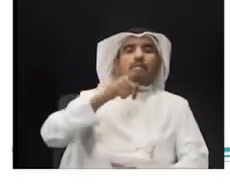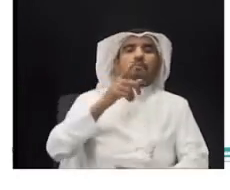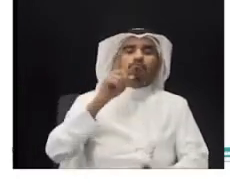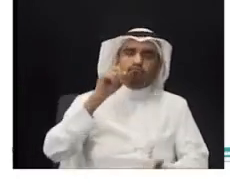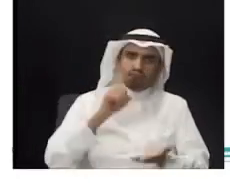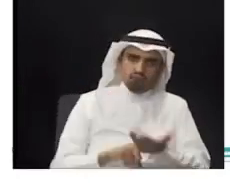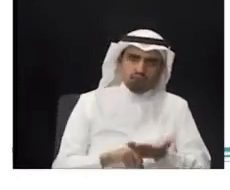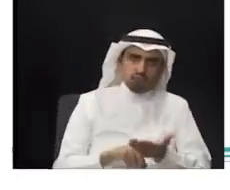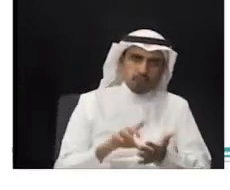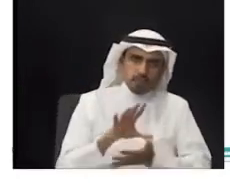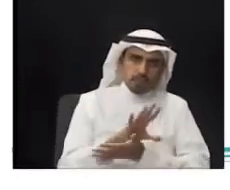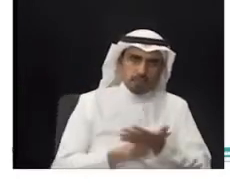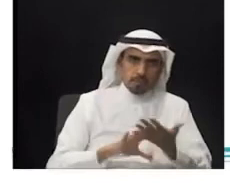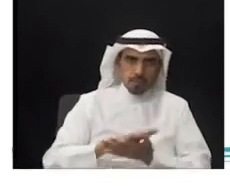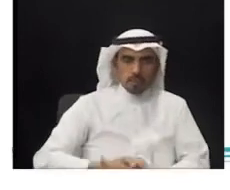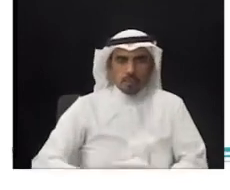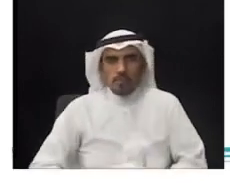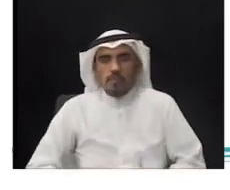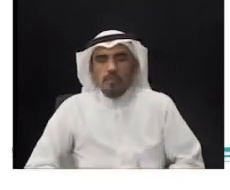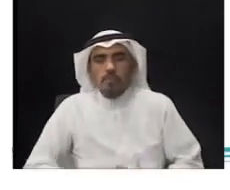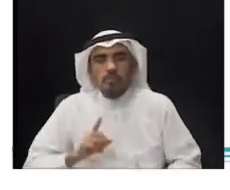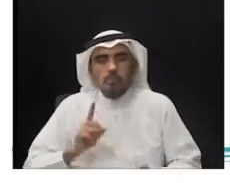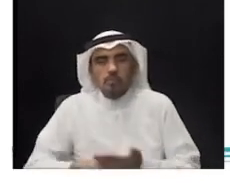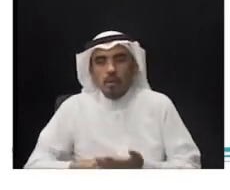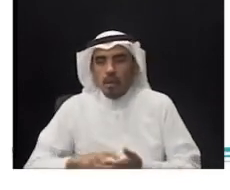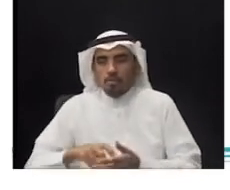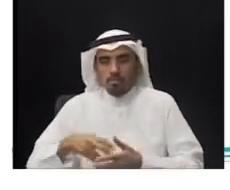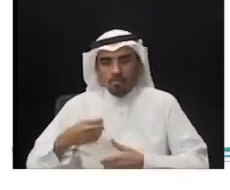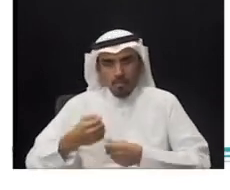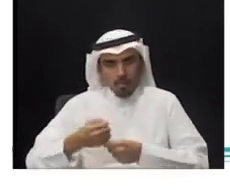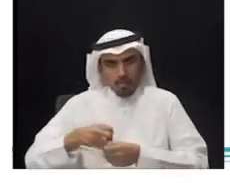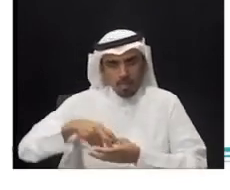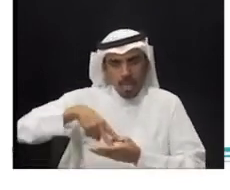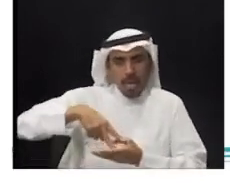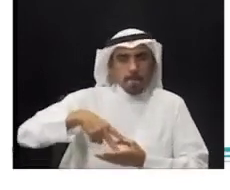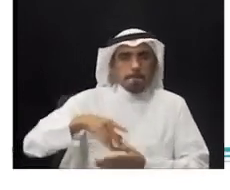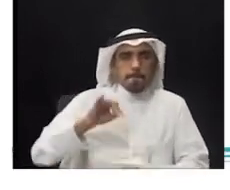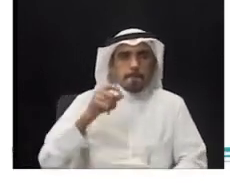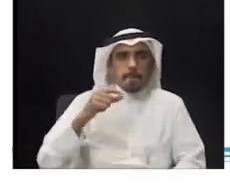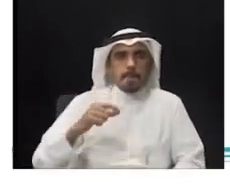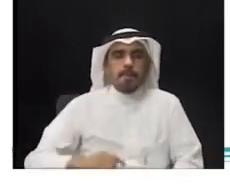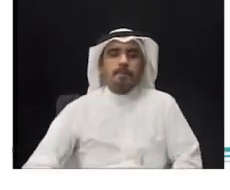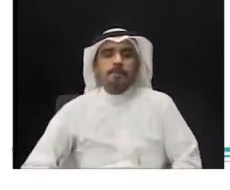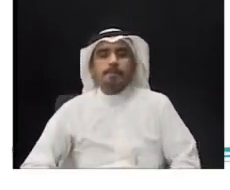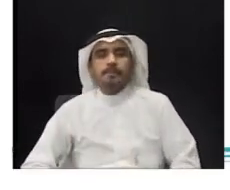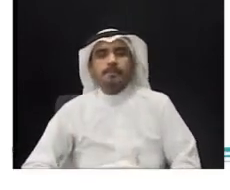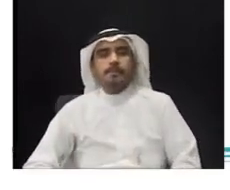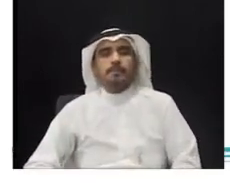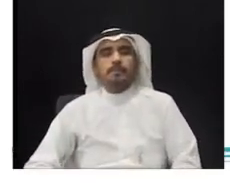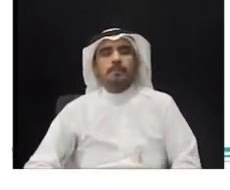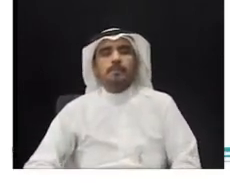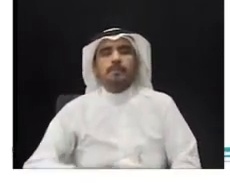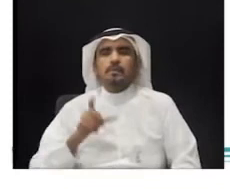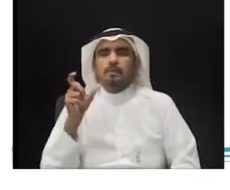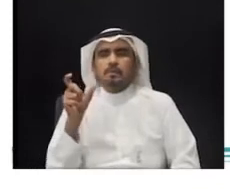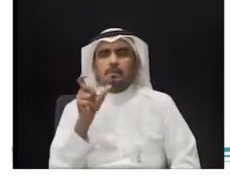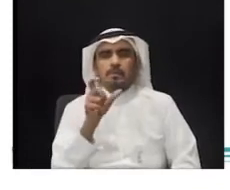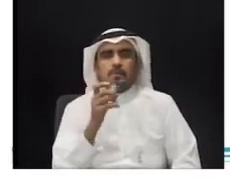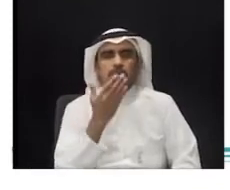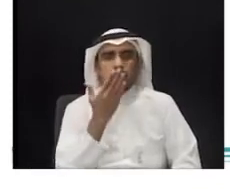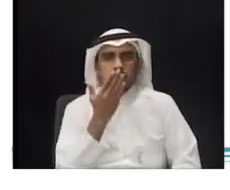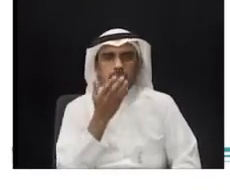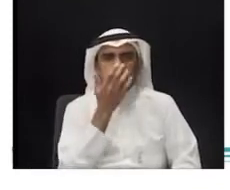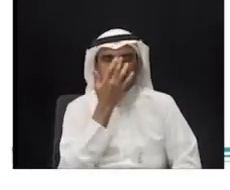فأنت تؤكد هذا الخبر، تؤكد قيام محمد. في